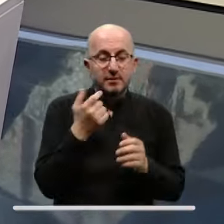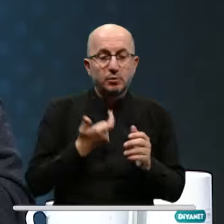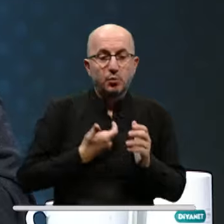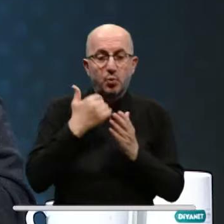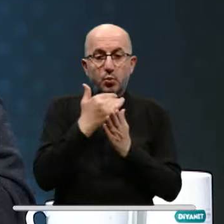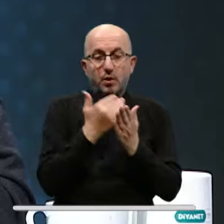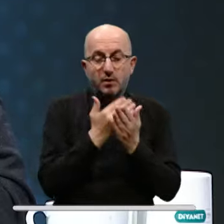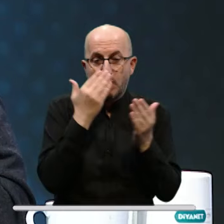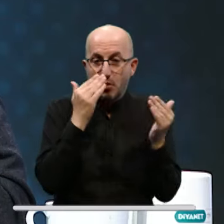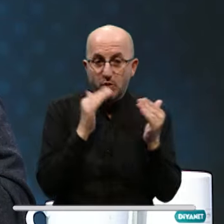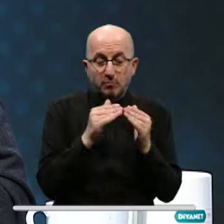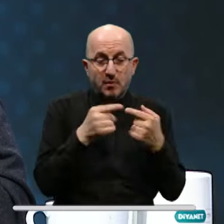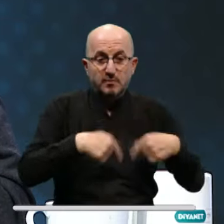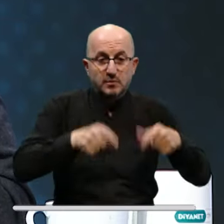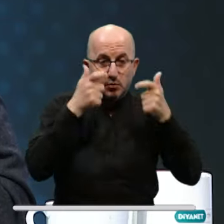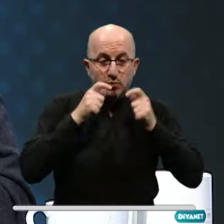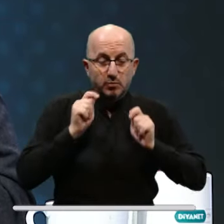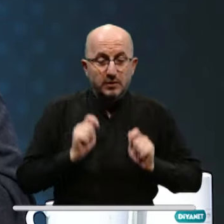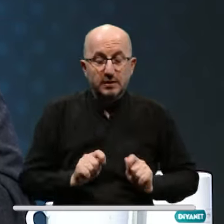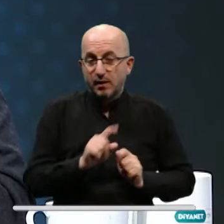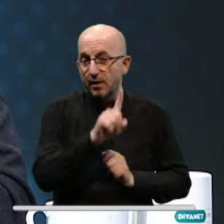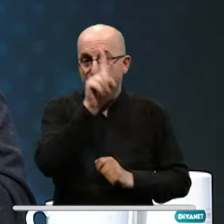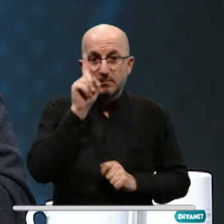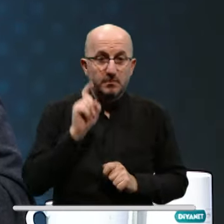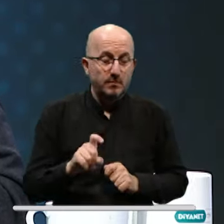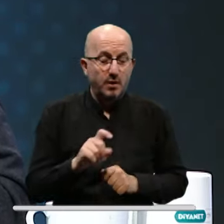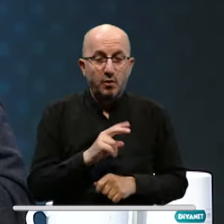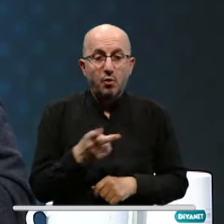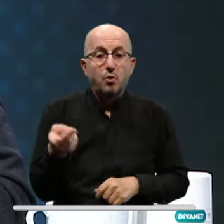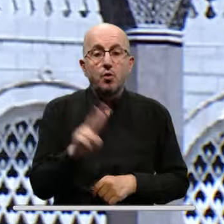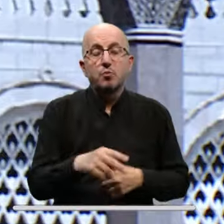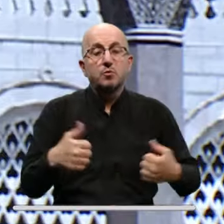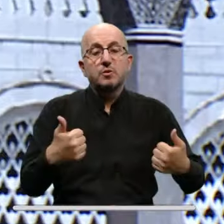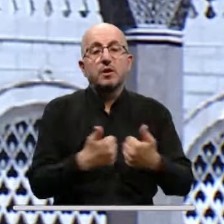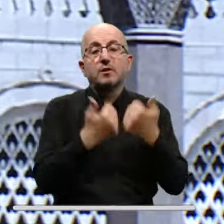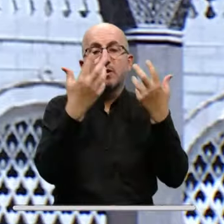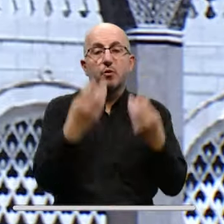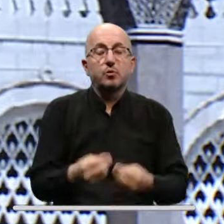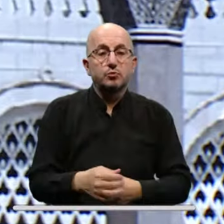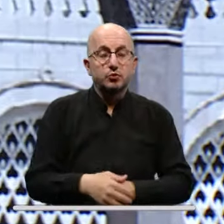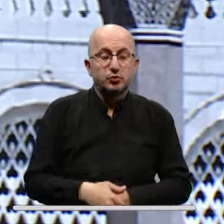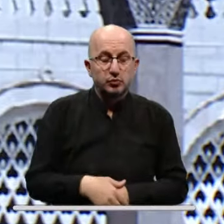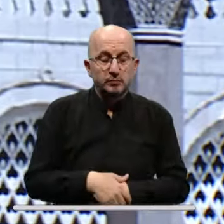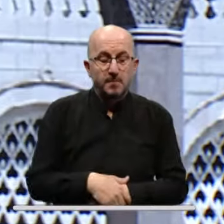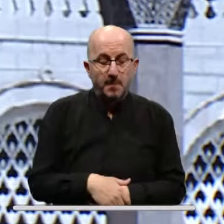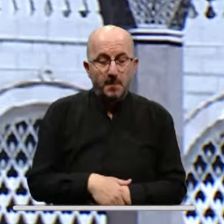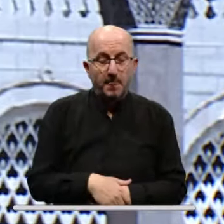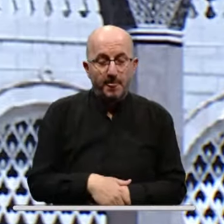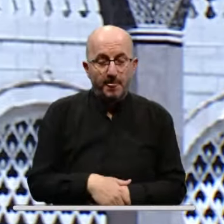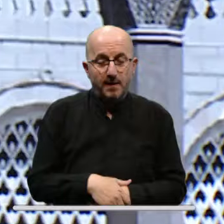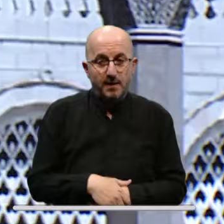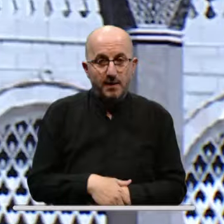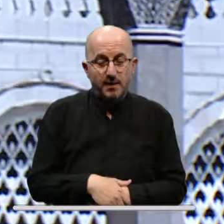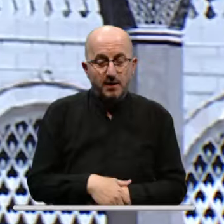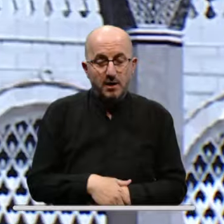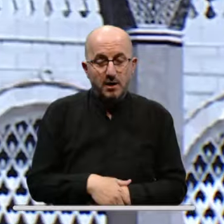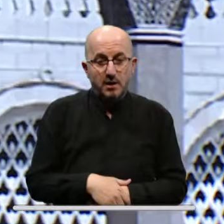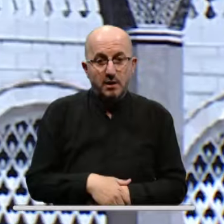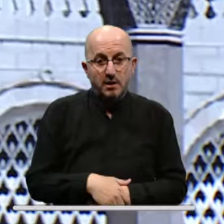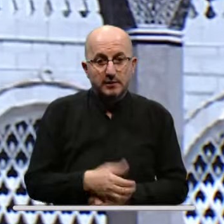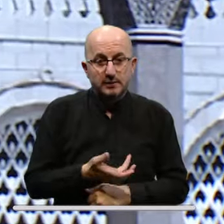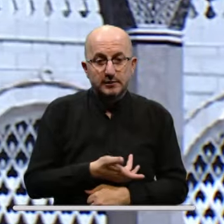ya da uymamak bizi sorumlu kılar mı? Nihayetinde bakın ölümlü bir kaza olmuş. Sorumlu kılar. Bakın akaid de